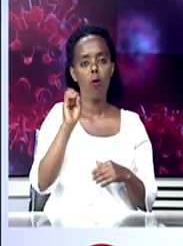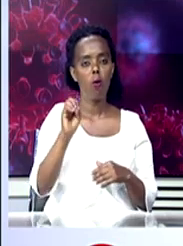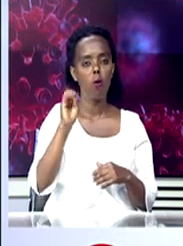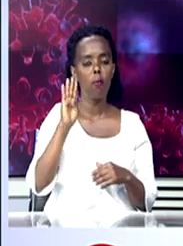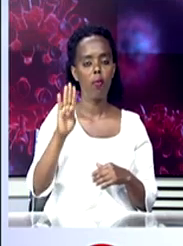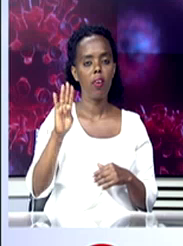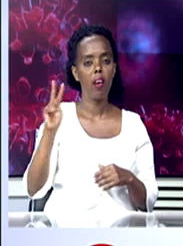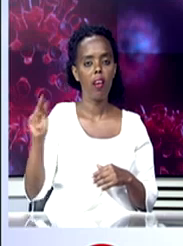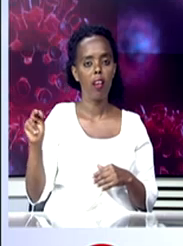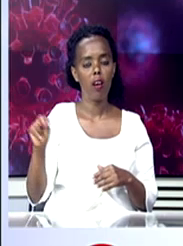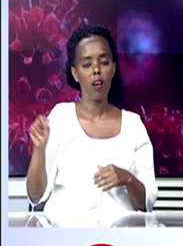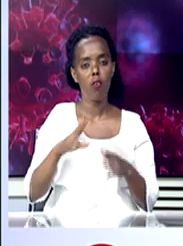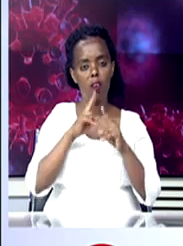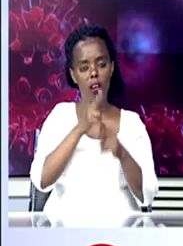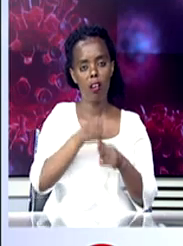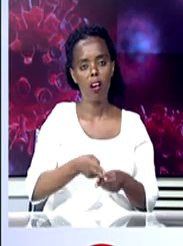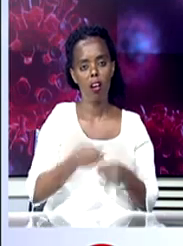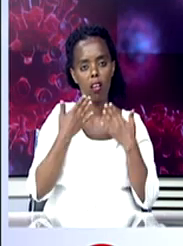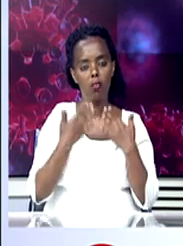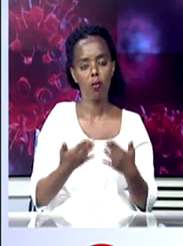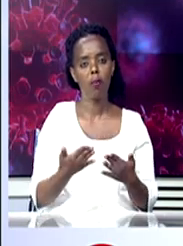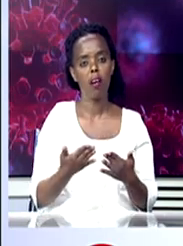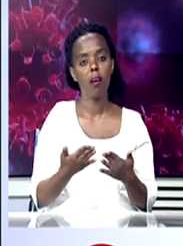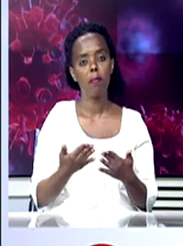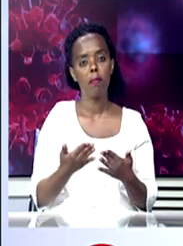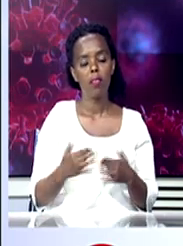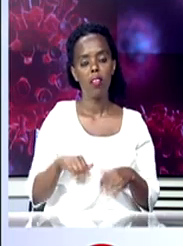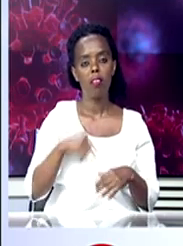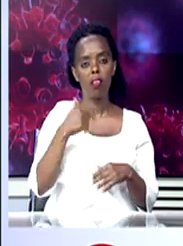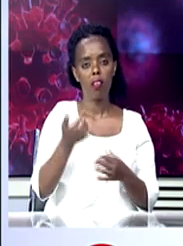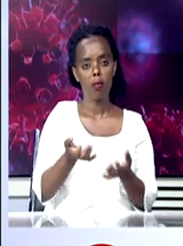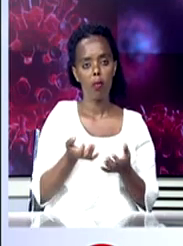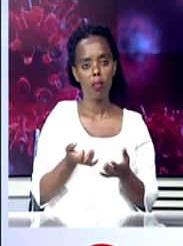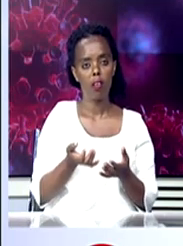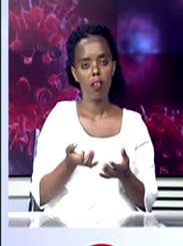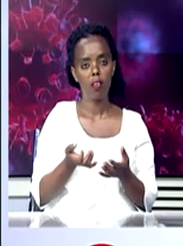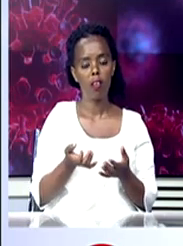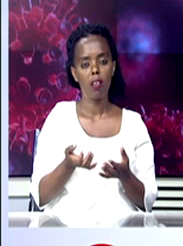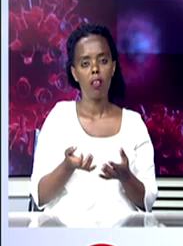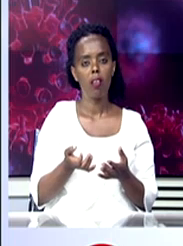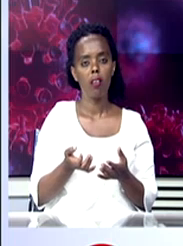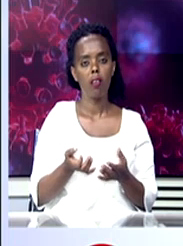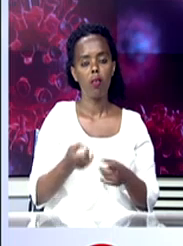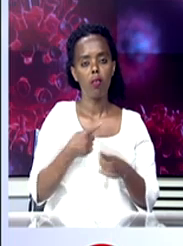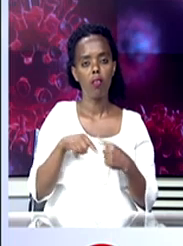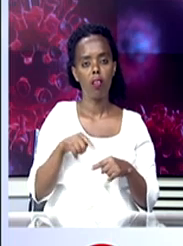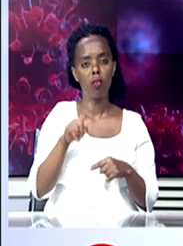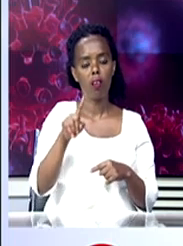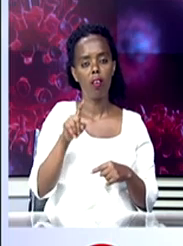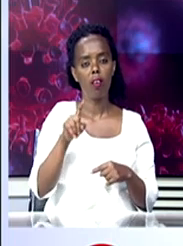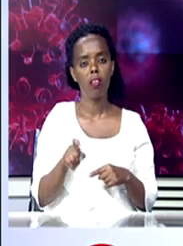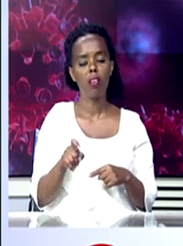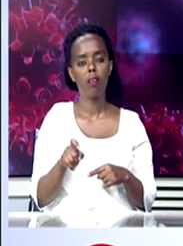ni kanafi ulfada galatoma isinin jechum barbada malif duftani nu gafatan